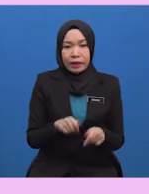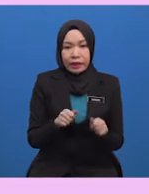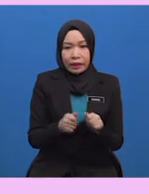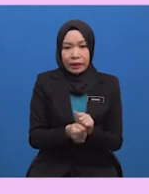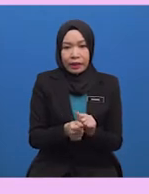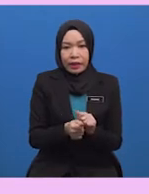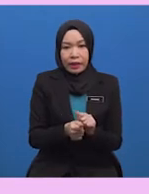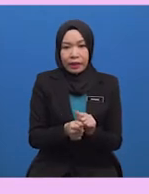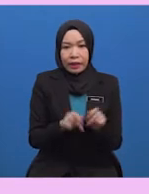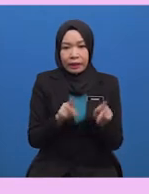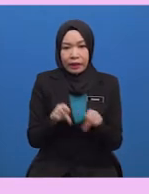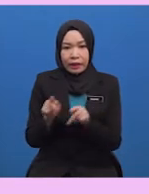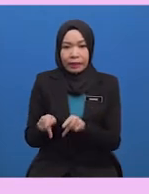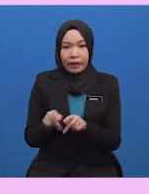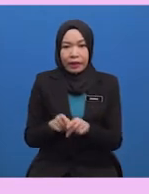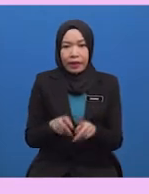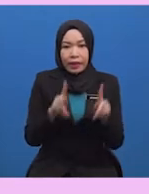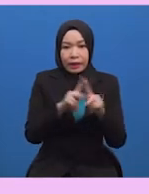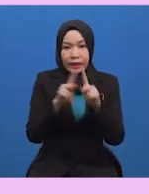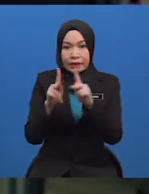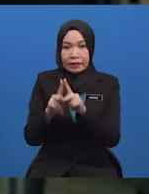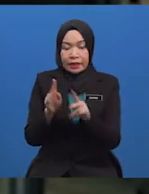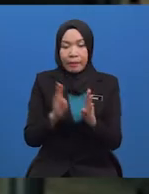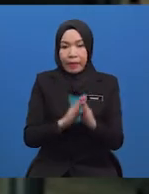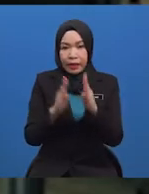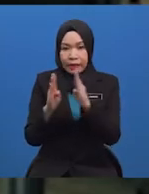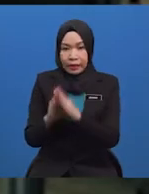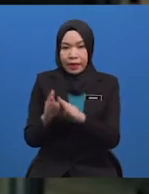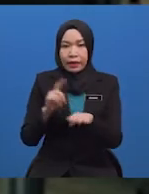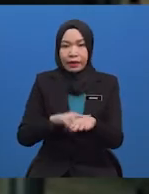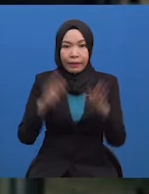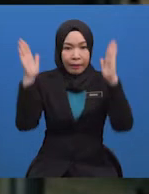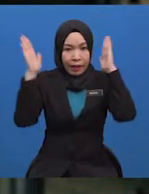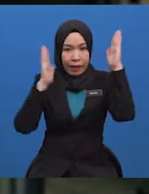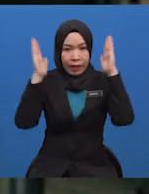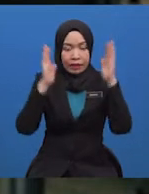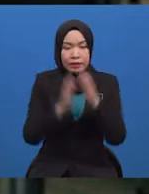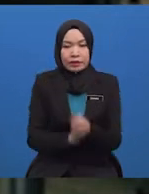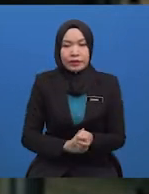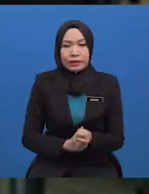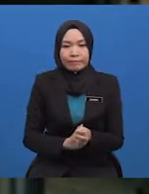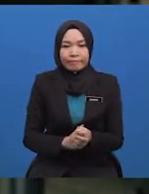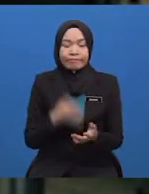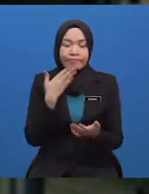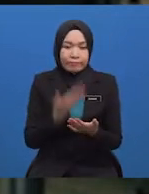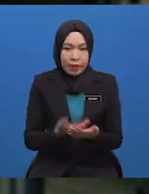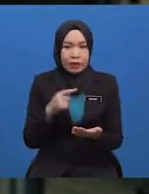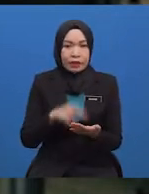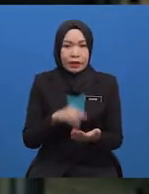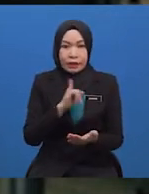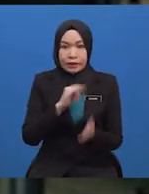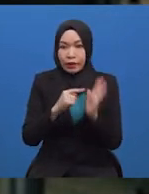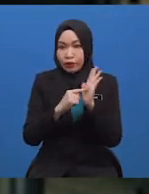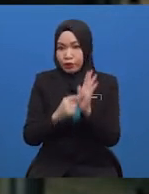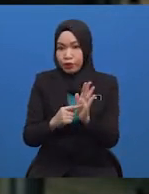di Malaysia, 13 markah. Baiklah para pelajar, di sini saya berikan beberapa panduan